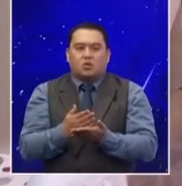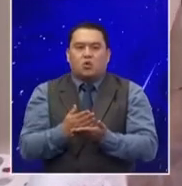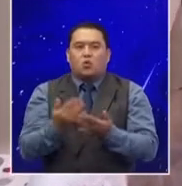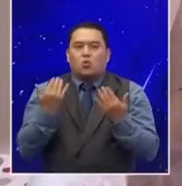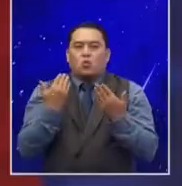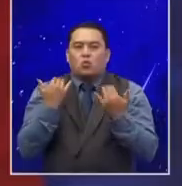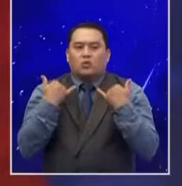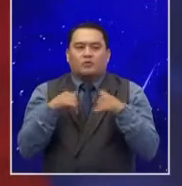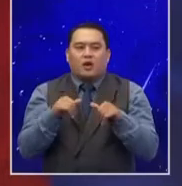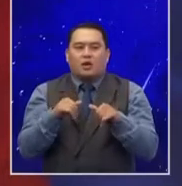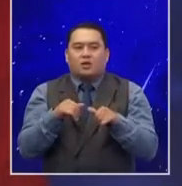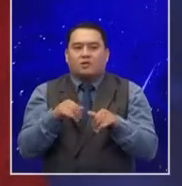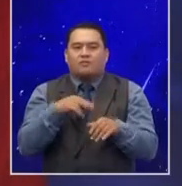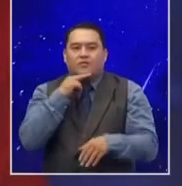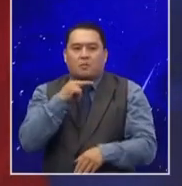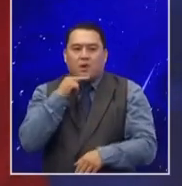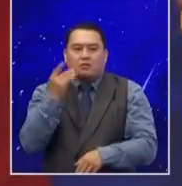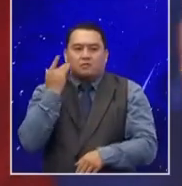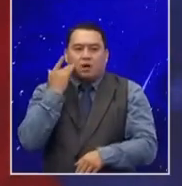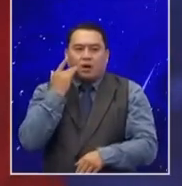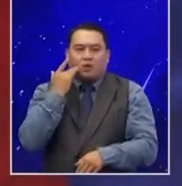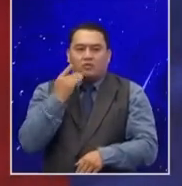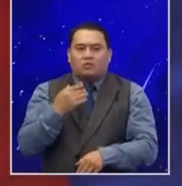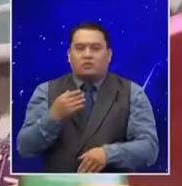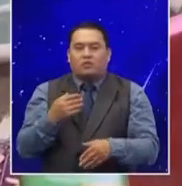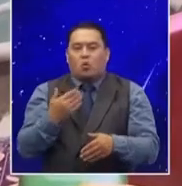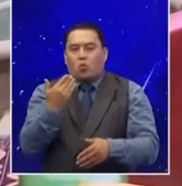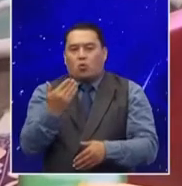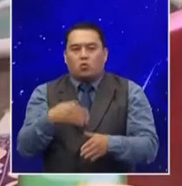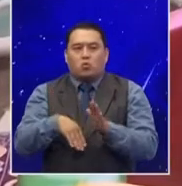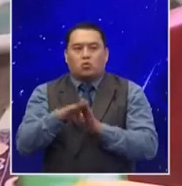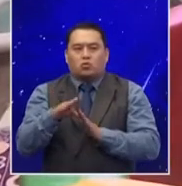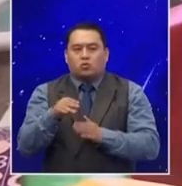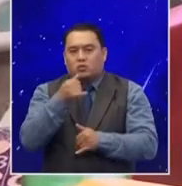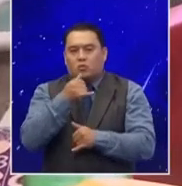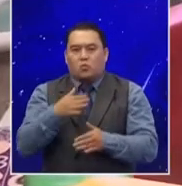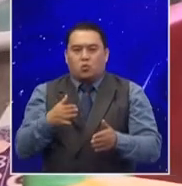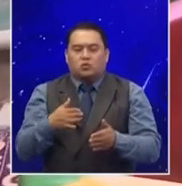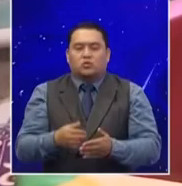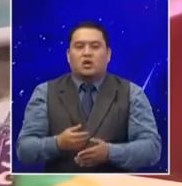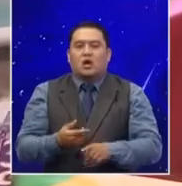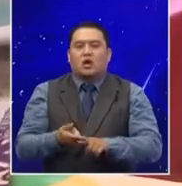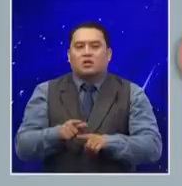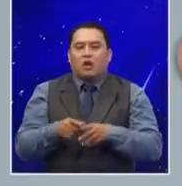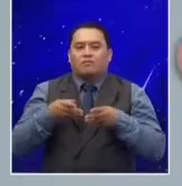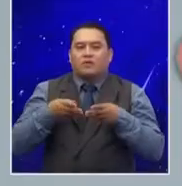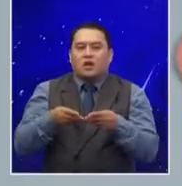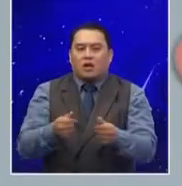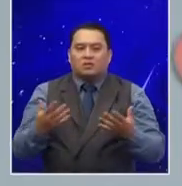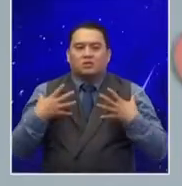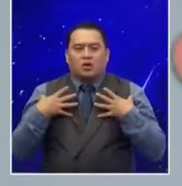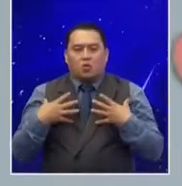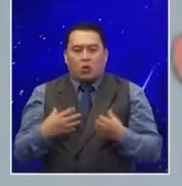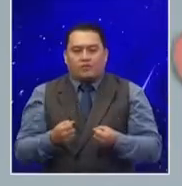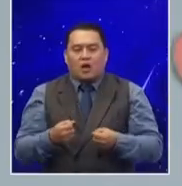удивляет сосредоточенность и внимательность. Вот только в физическом плане улучшения добиться пока не удалось. Так влияет на здоровье